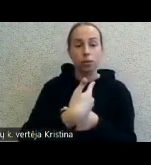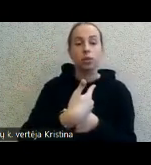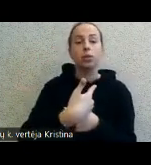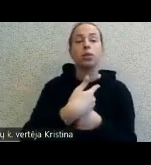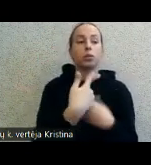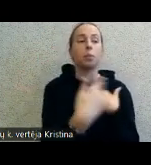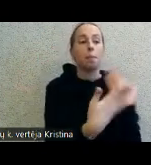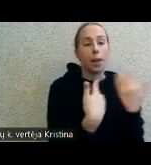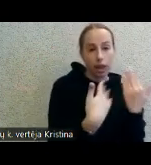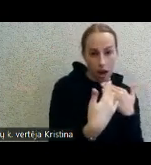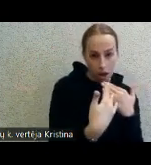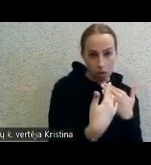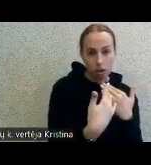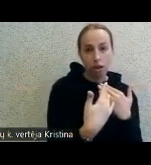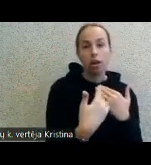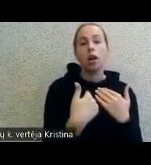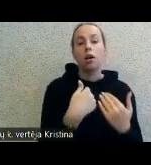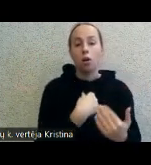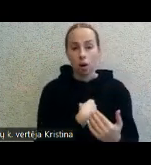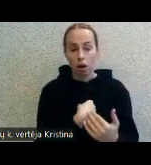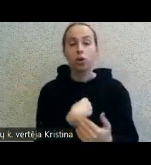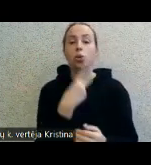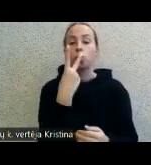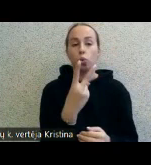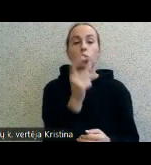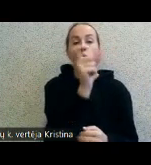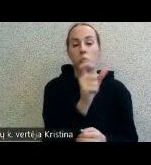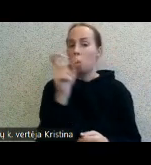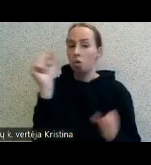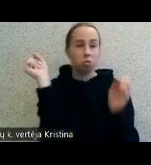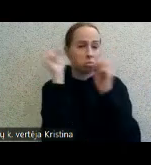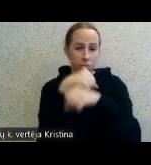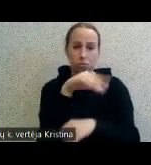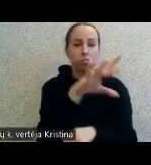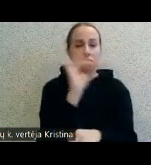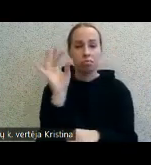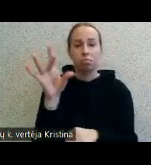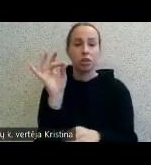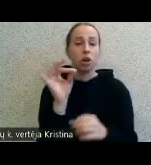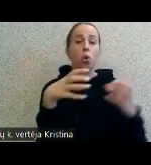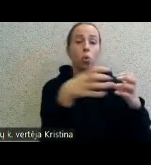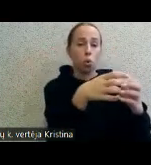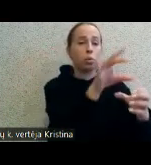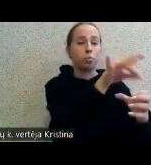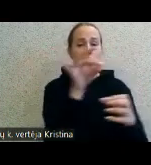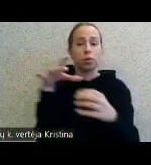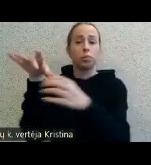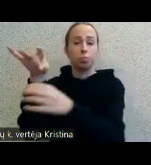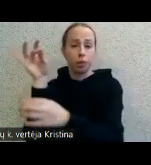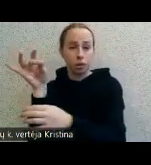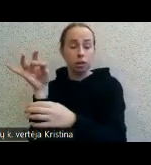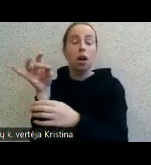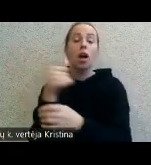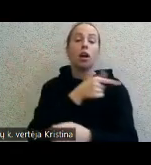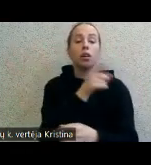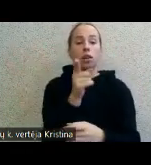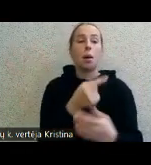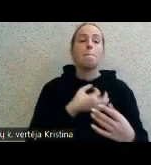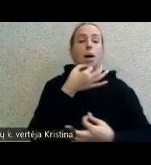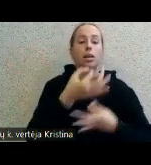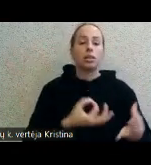pokalbį, o aš rinksiu du žmonės atsitiktinę tvarką po vieną iš kiekvienos grupės, kad jie pasisakytų už abi